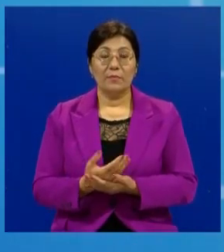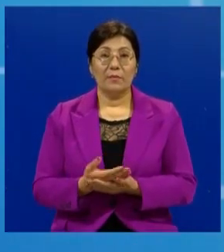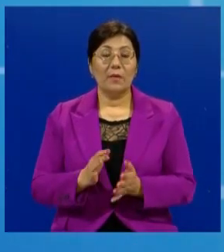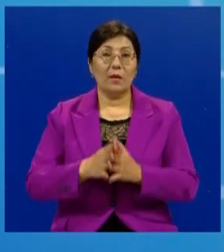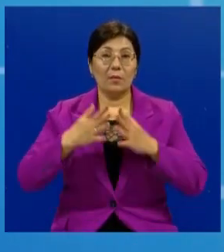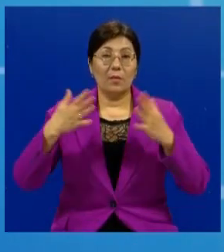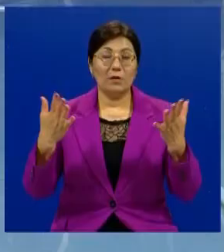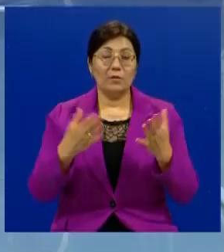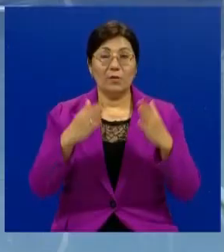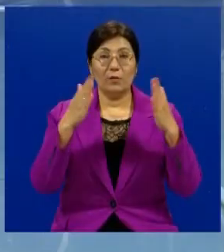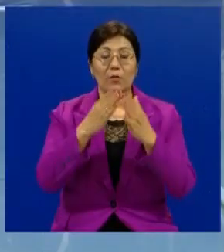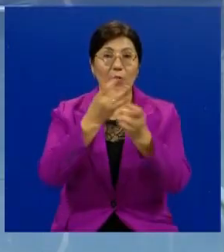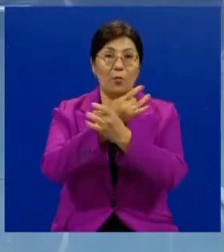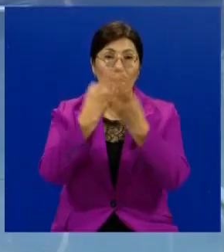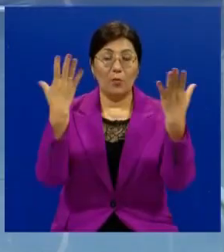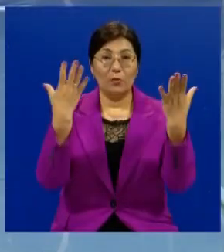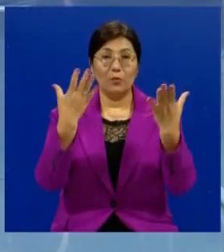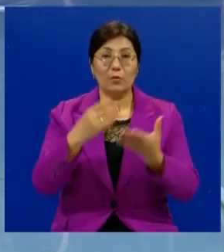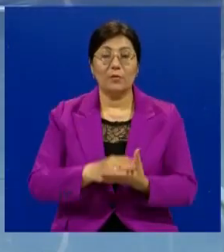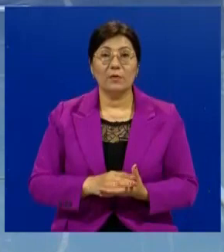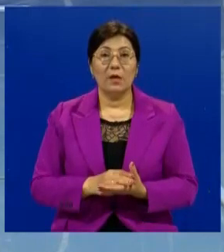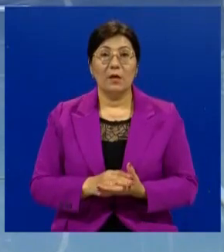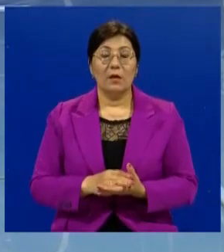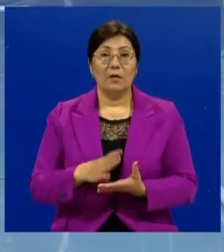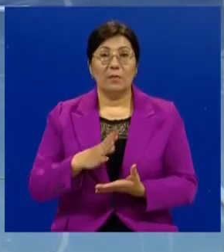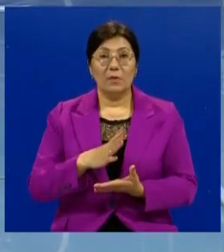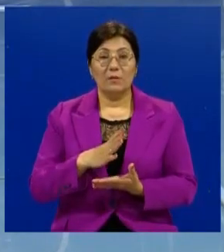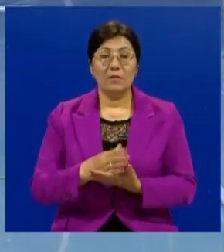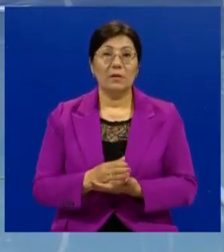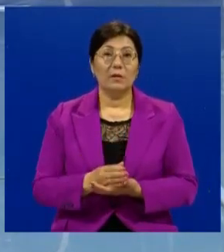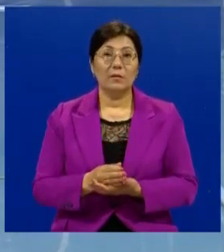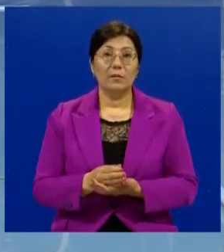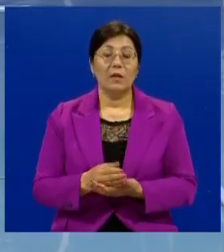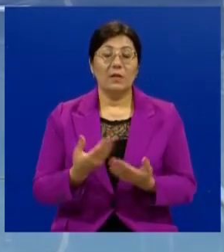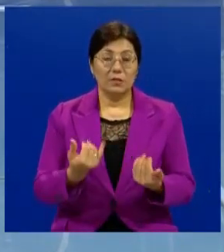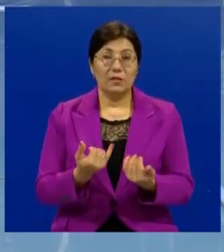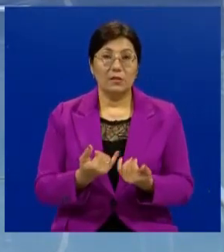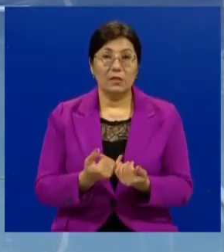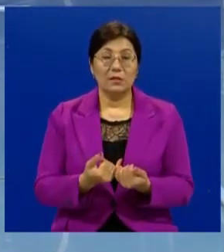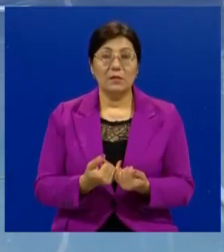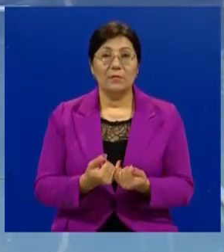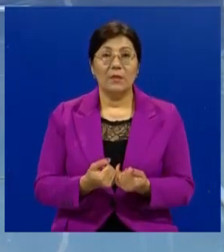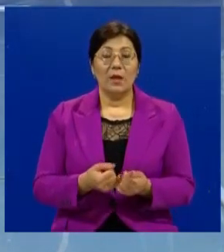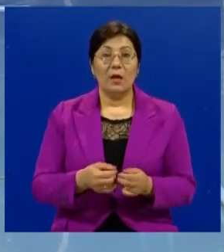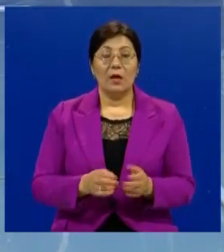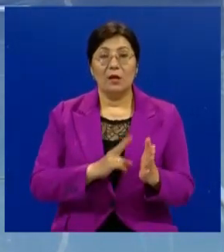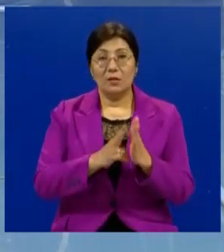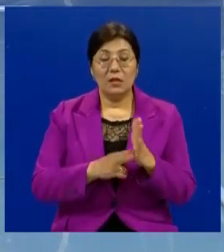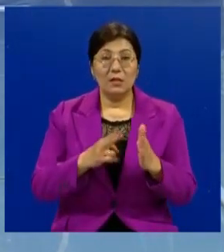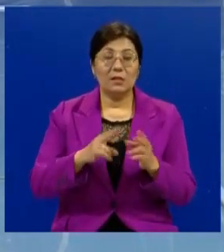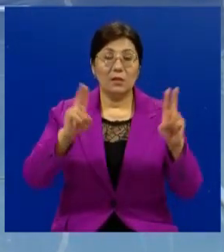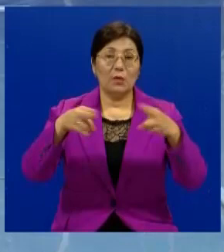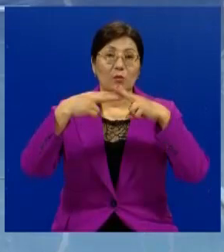большого дома культуры и кинематографа, то есть железнодорожный клуб, внешний вид. Но очень